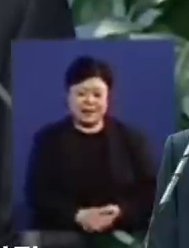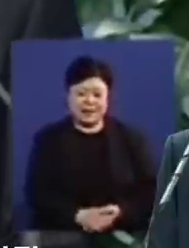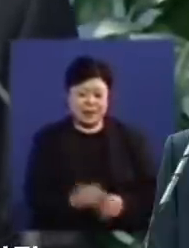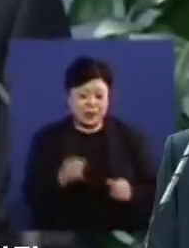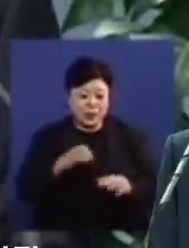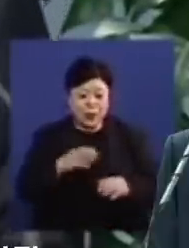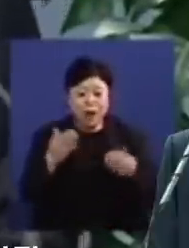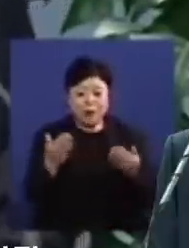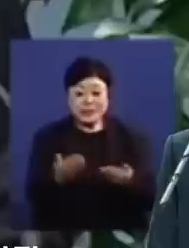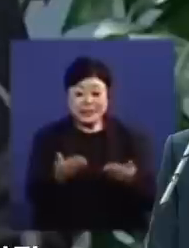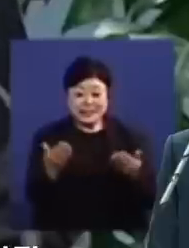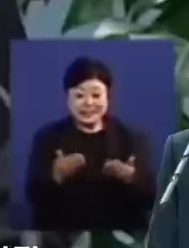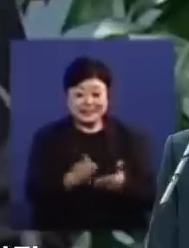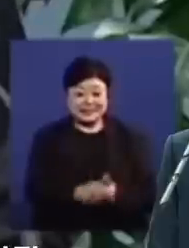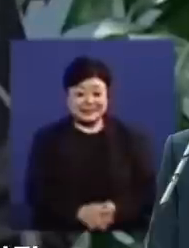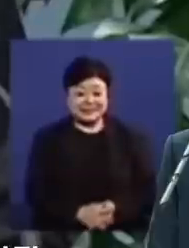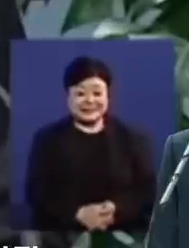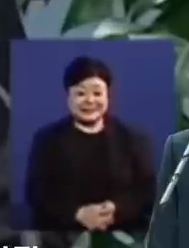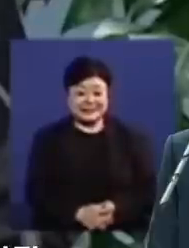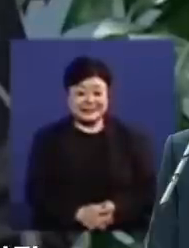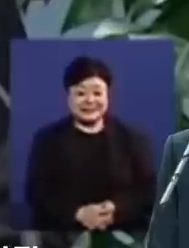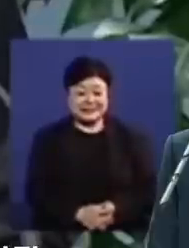놀라운 일입니다.